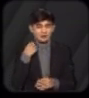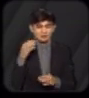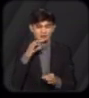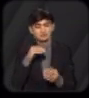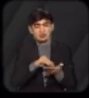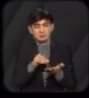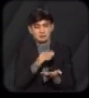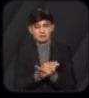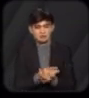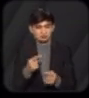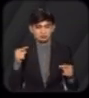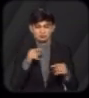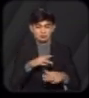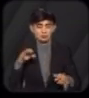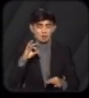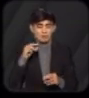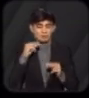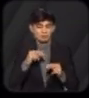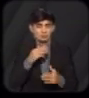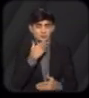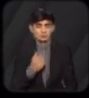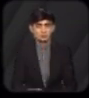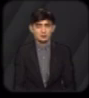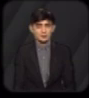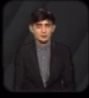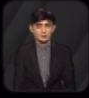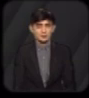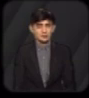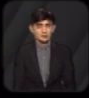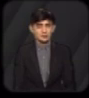карикатурах, что не соответствует исторической правде. Cette image de l'empereur